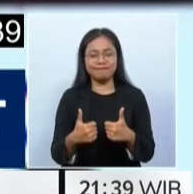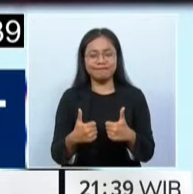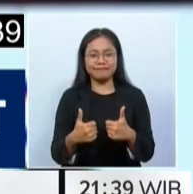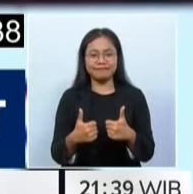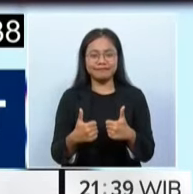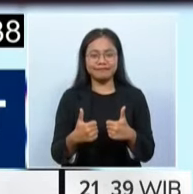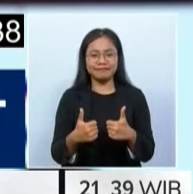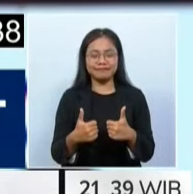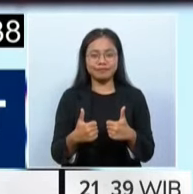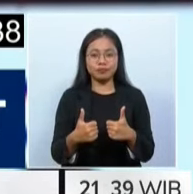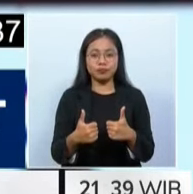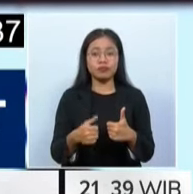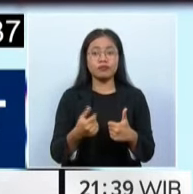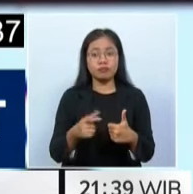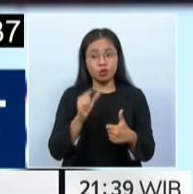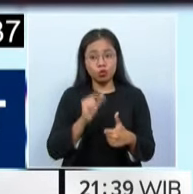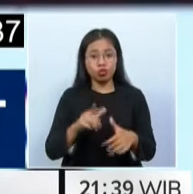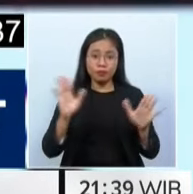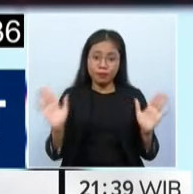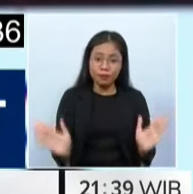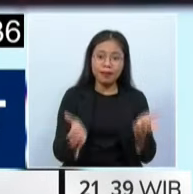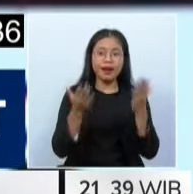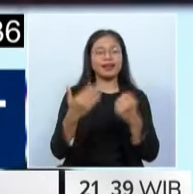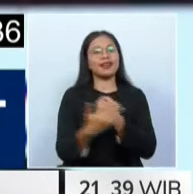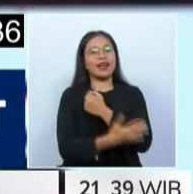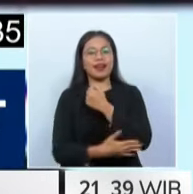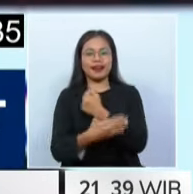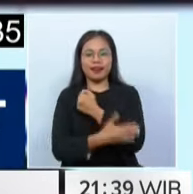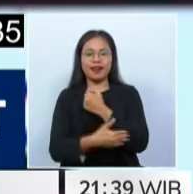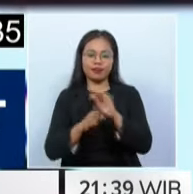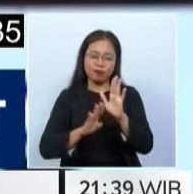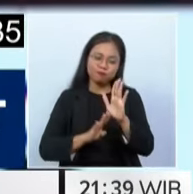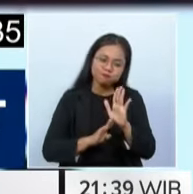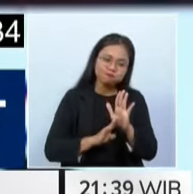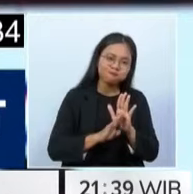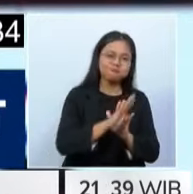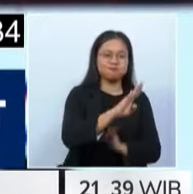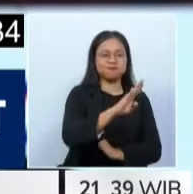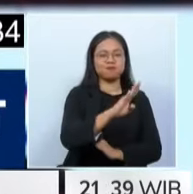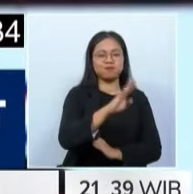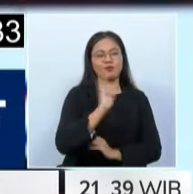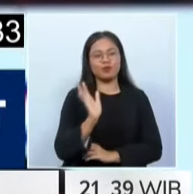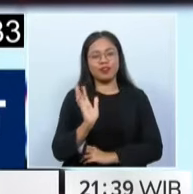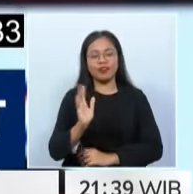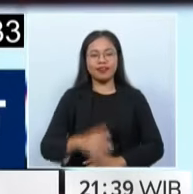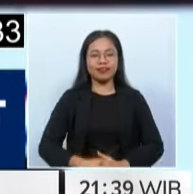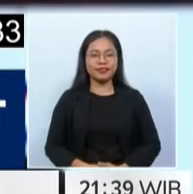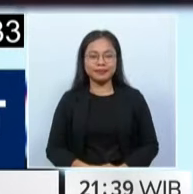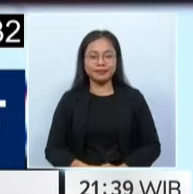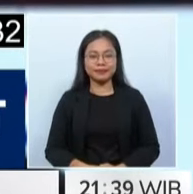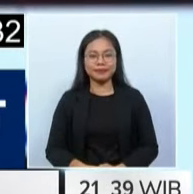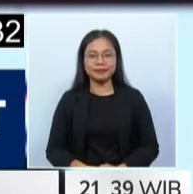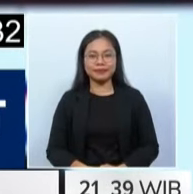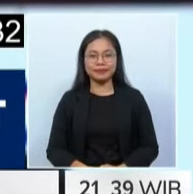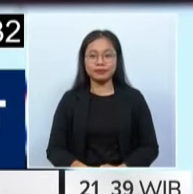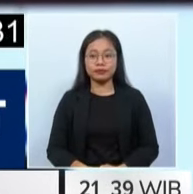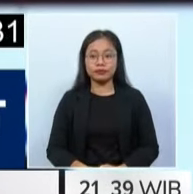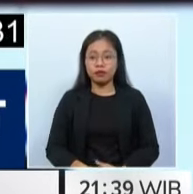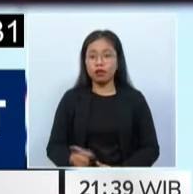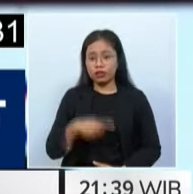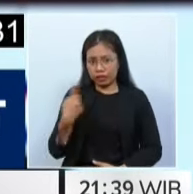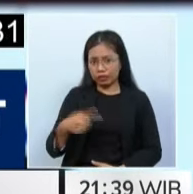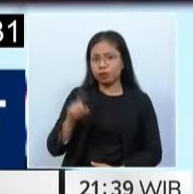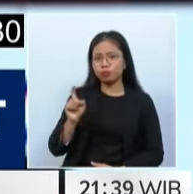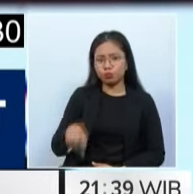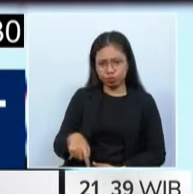untuktinggalukangk menjar Ma untuk mempertahankan sistem yang sudah